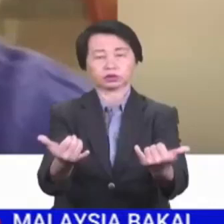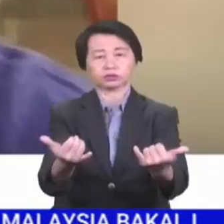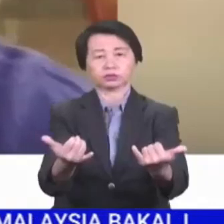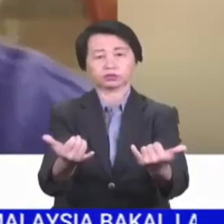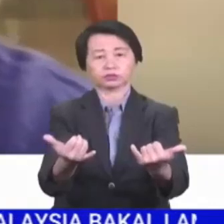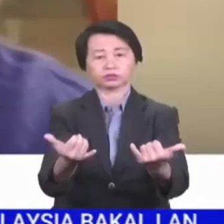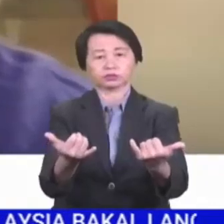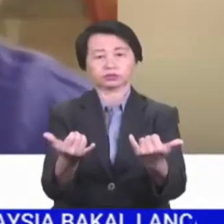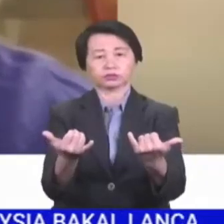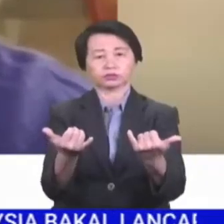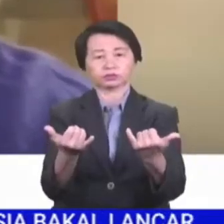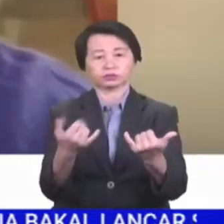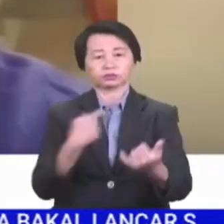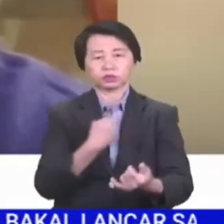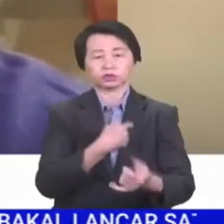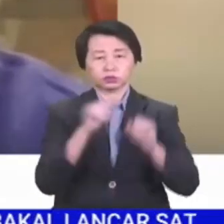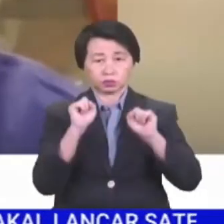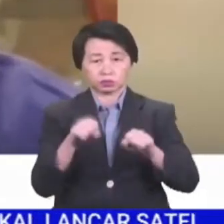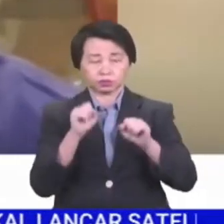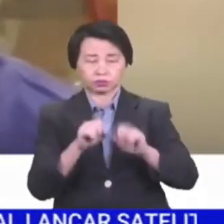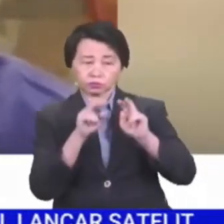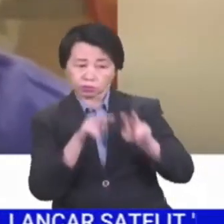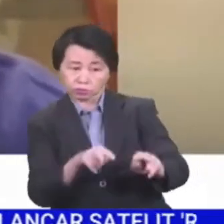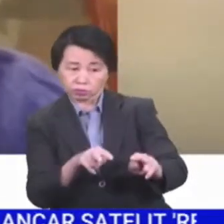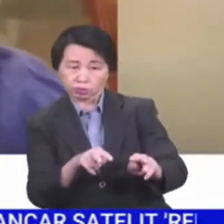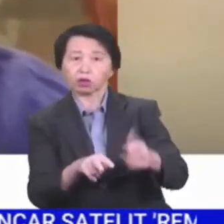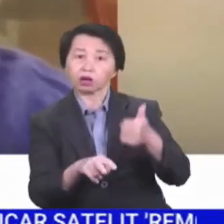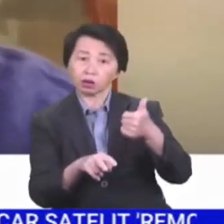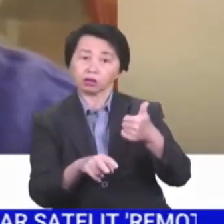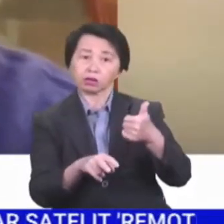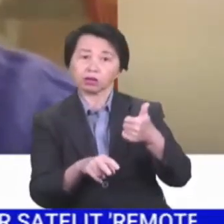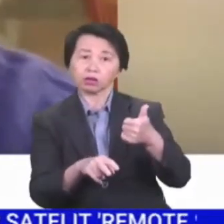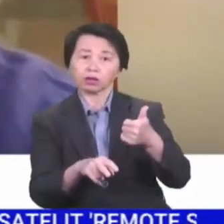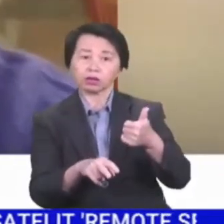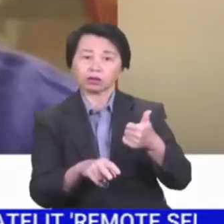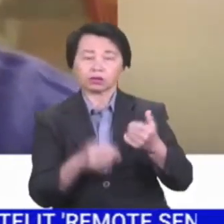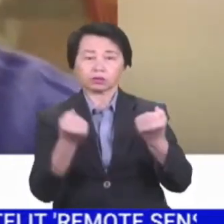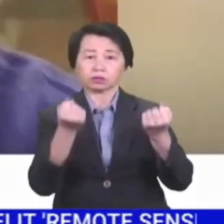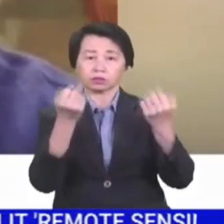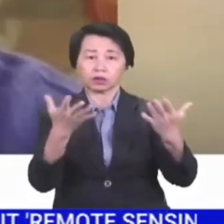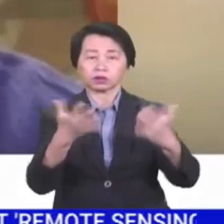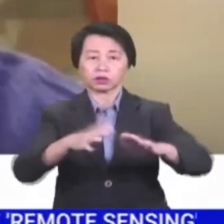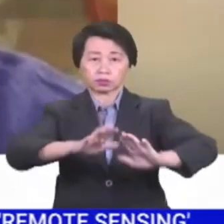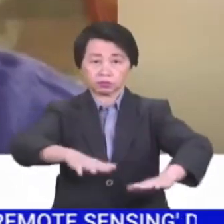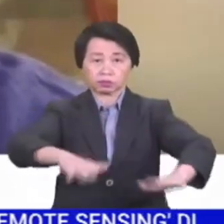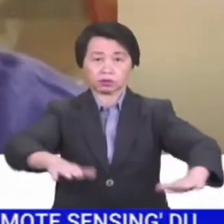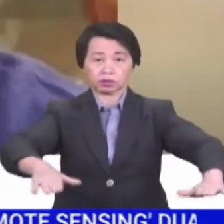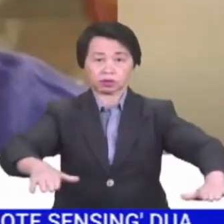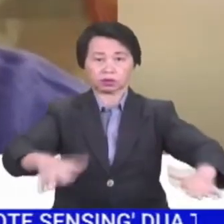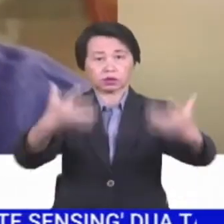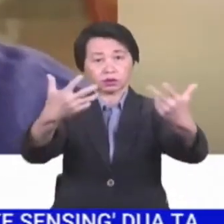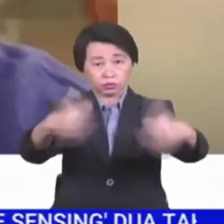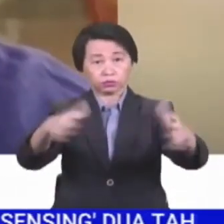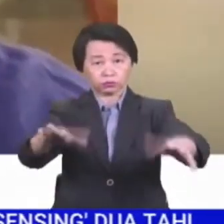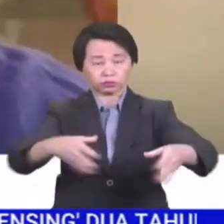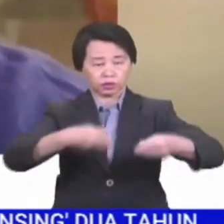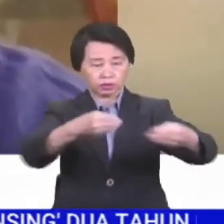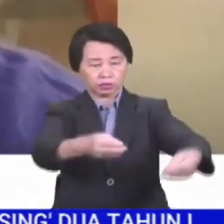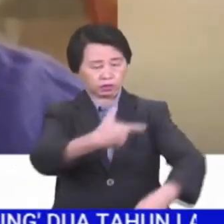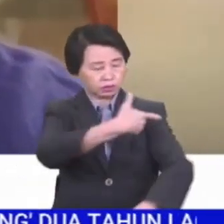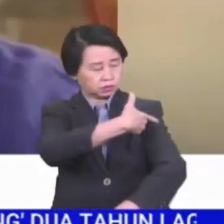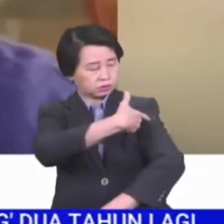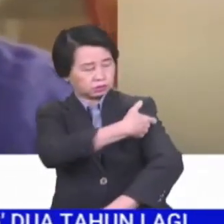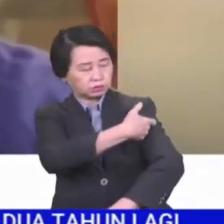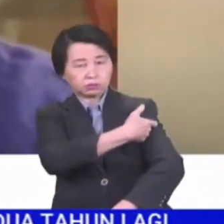dapat kita lihat keberkesanan dia. Kebanyakan kanak-kanak yang telah diberikan